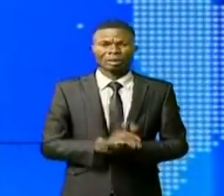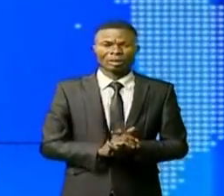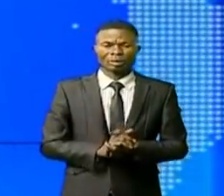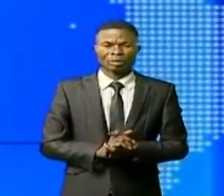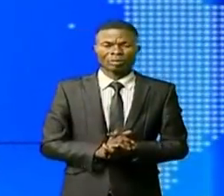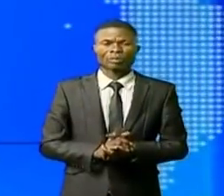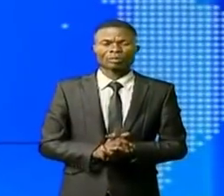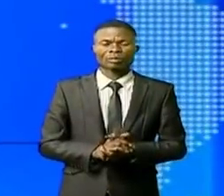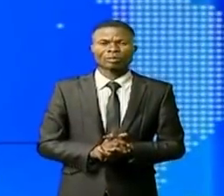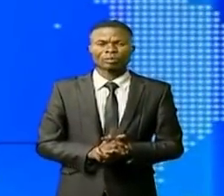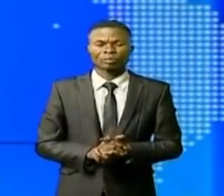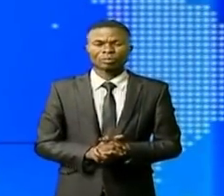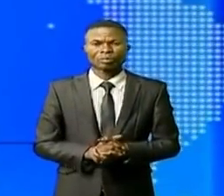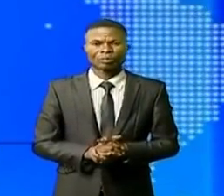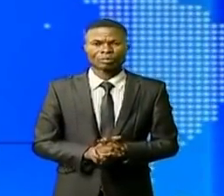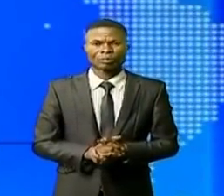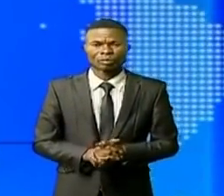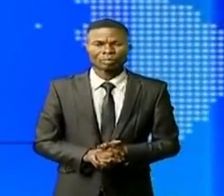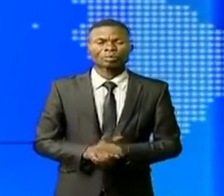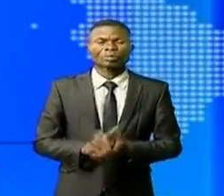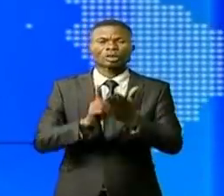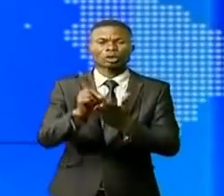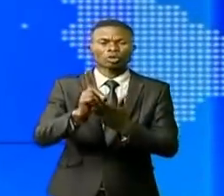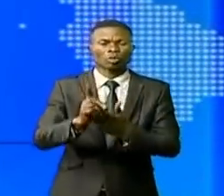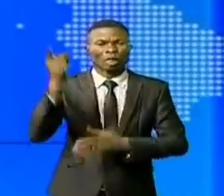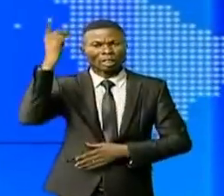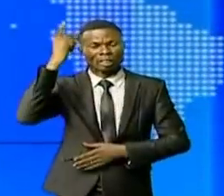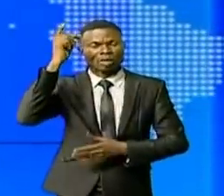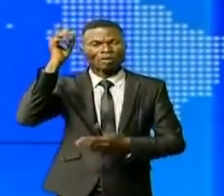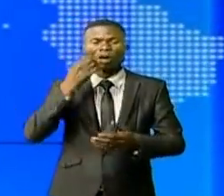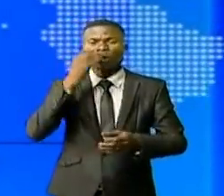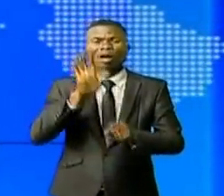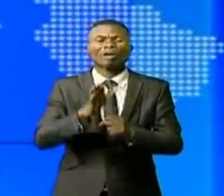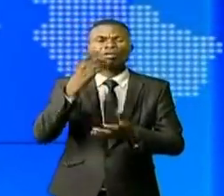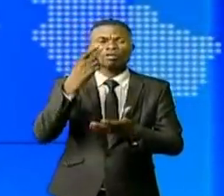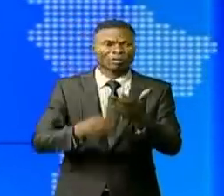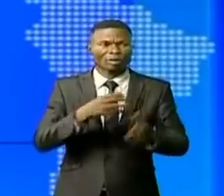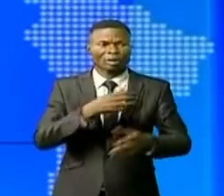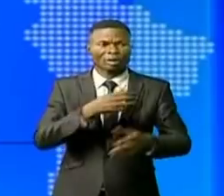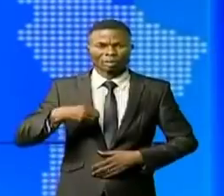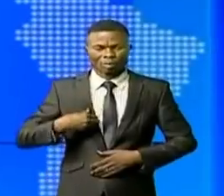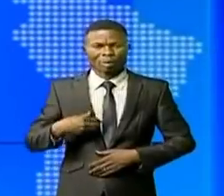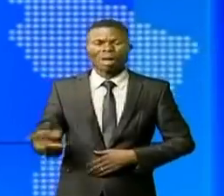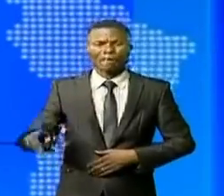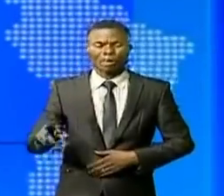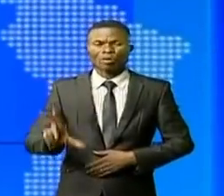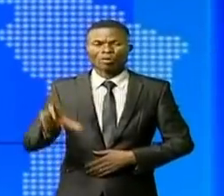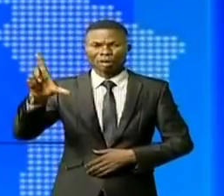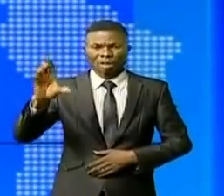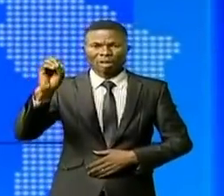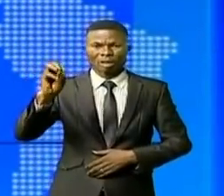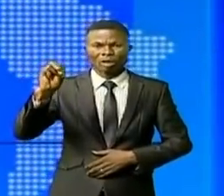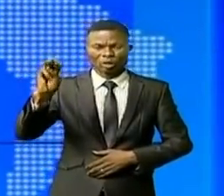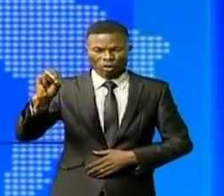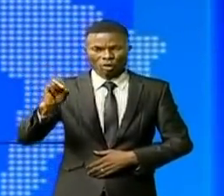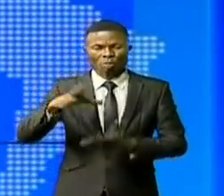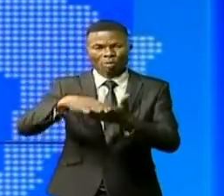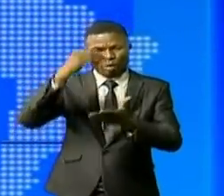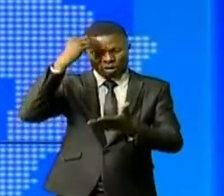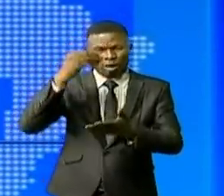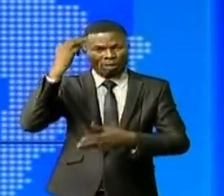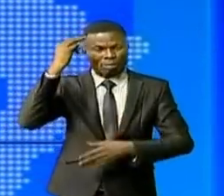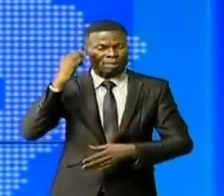Quels sont les droits et devoirs des femmes? C'est autour de ce thème que les femmes de la province de Lomami ont été édifiées par la